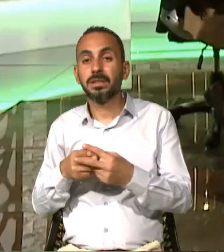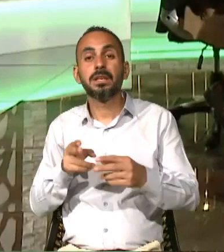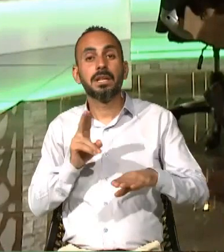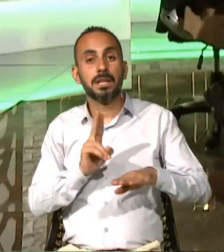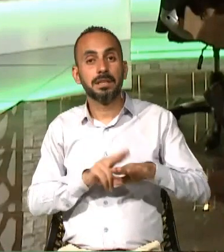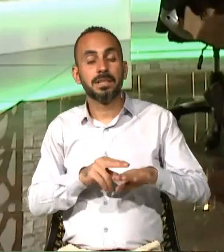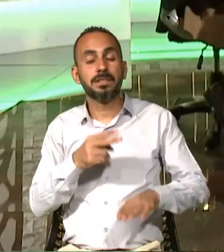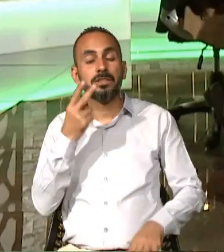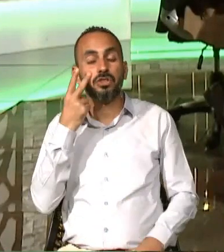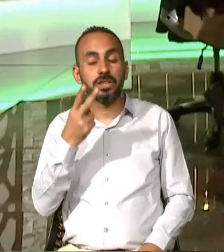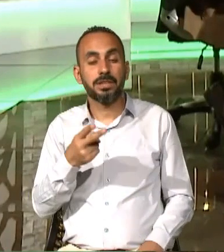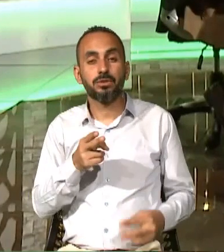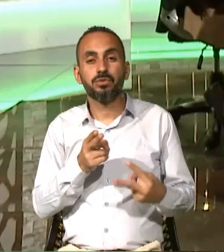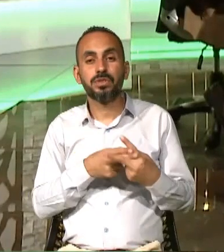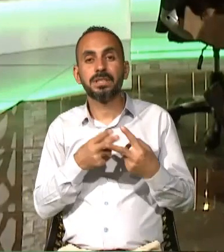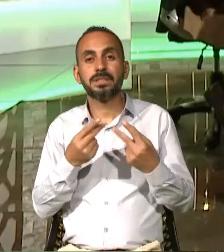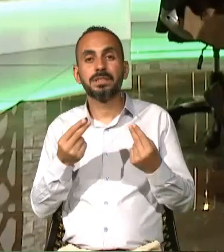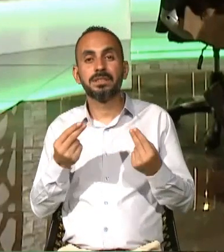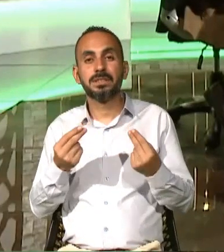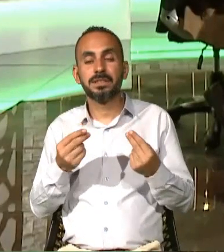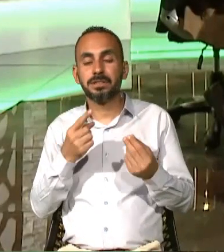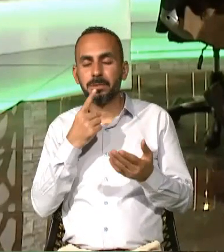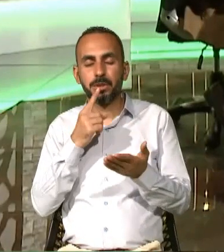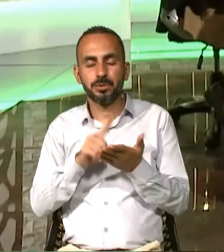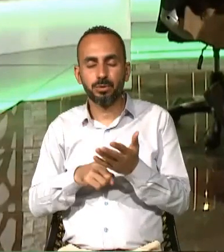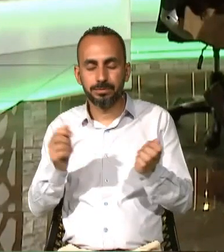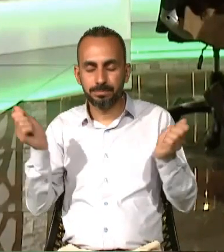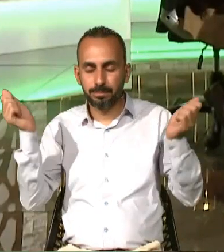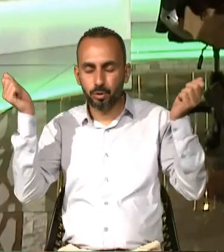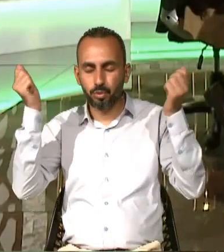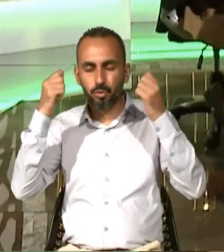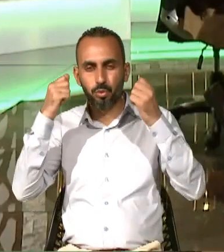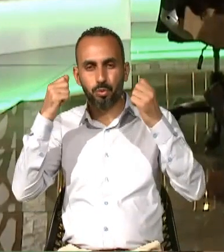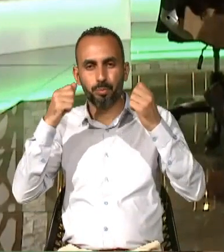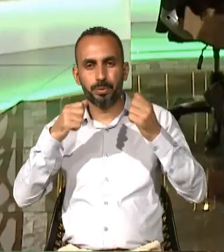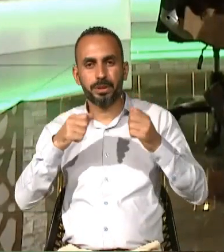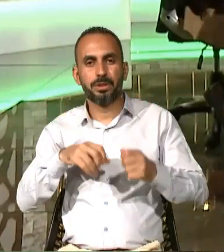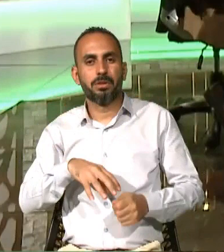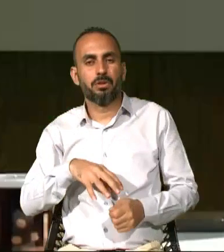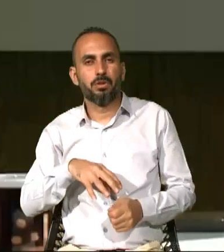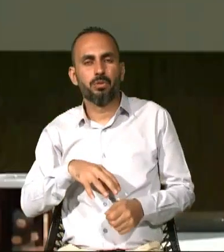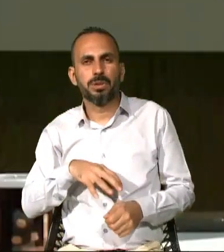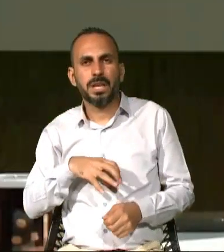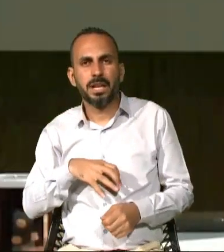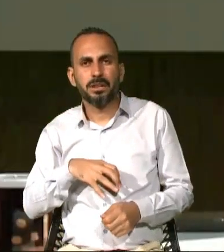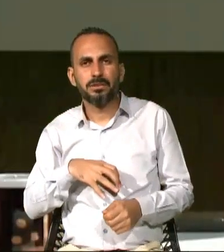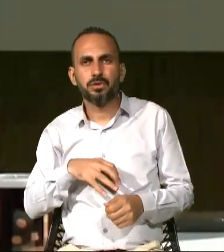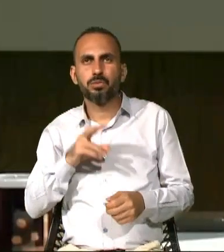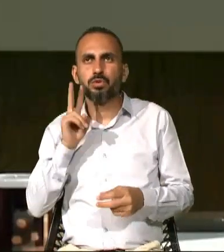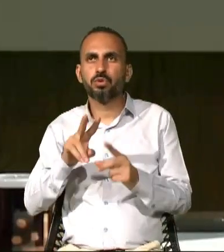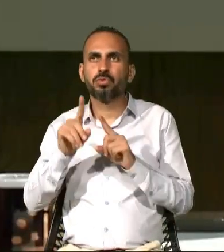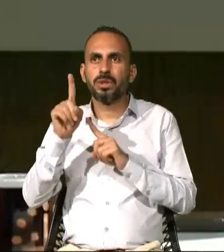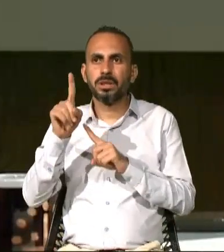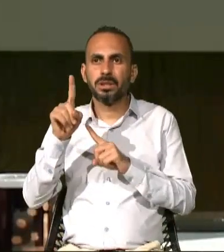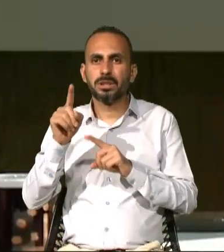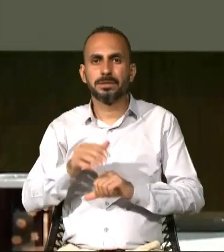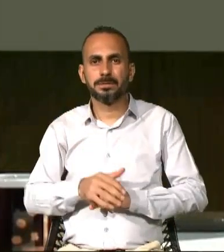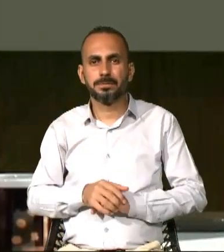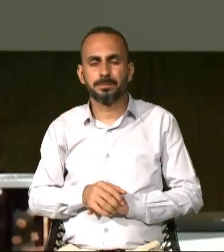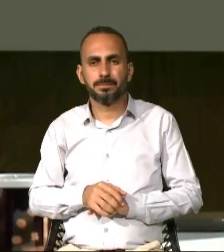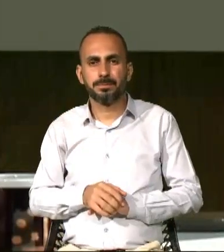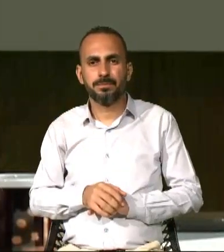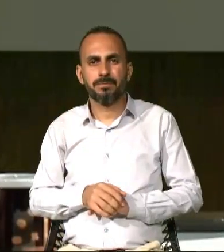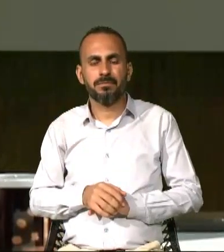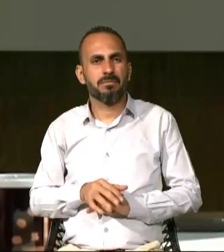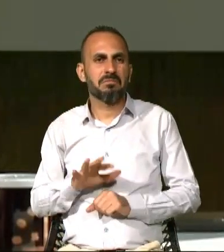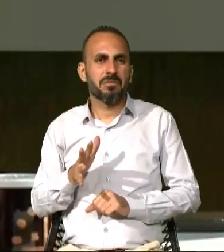بدات ترجع، شايف ان في ناس كتير بدات تاخد خطوات. امين. شايف أمين. ان احنا توحشنا الكنيسه وشايف ان عرفنا قيمه الكنيسه عشان مش